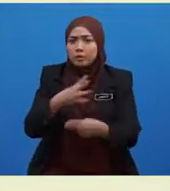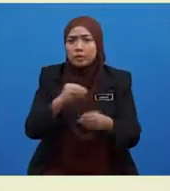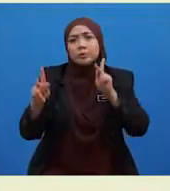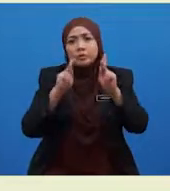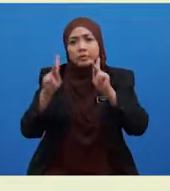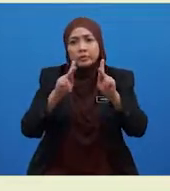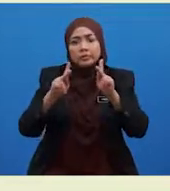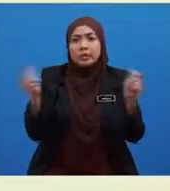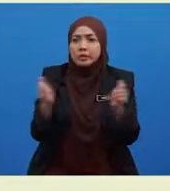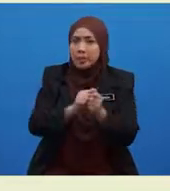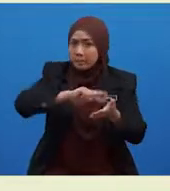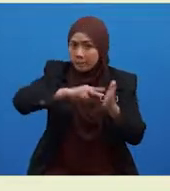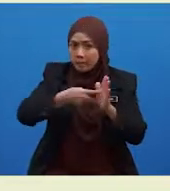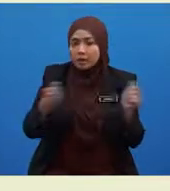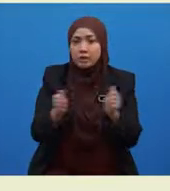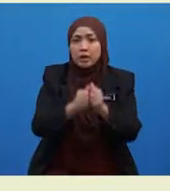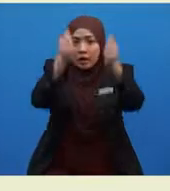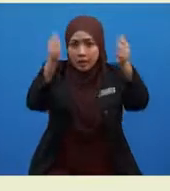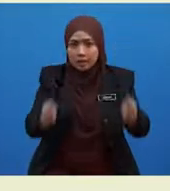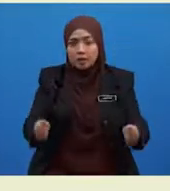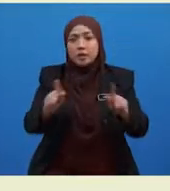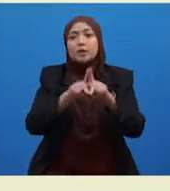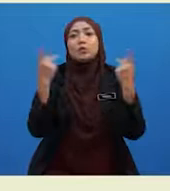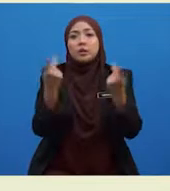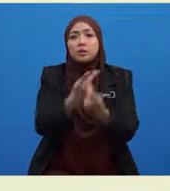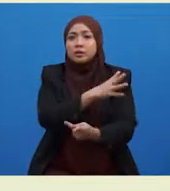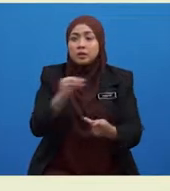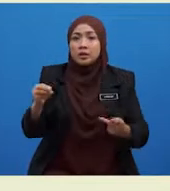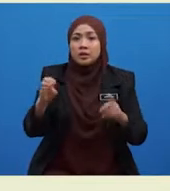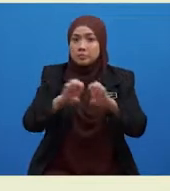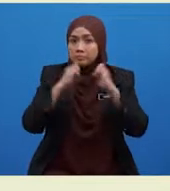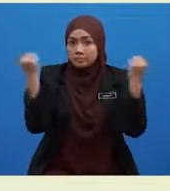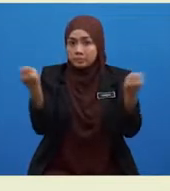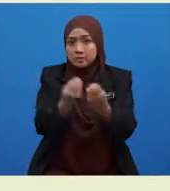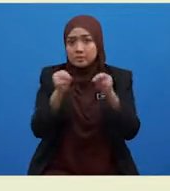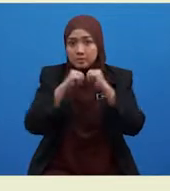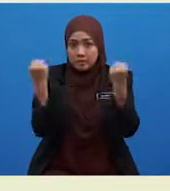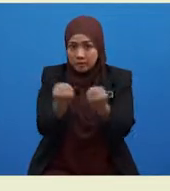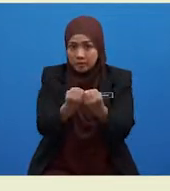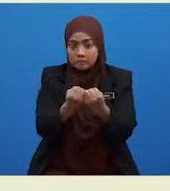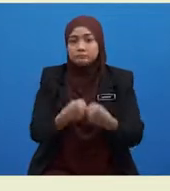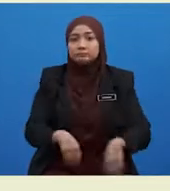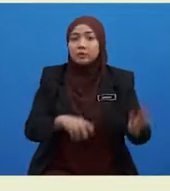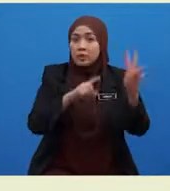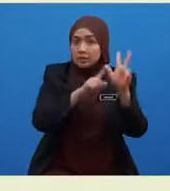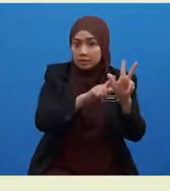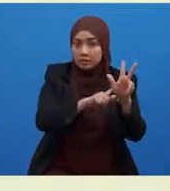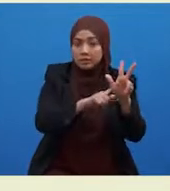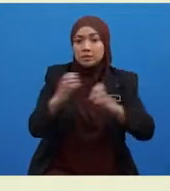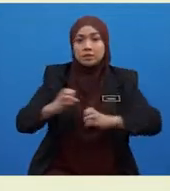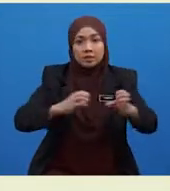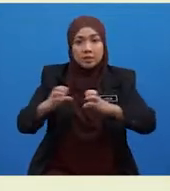bermakna dengan ahli keluarga dan komuniti. Ketiga, kecergasan mental,